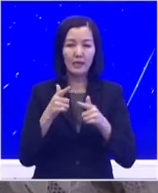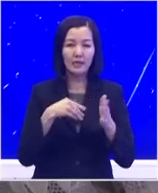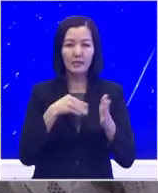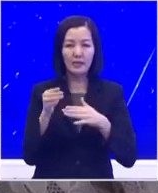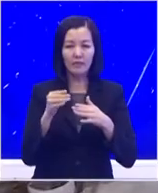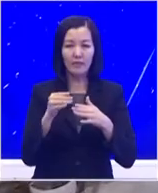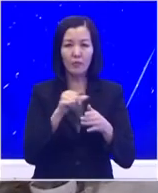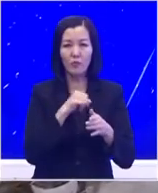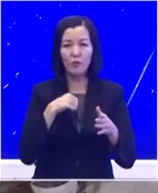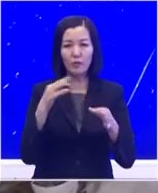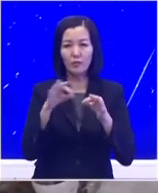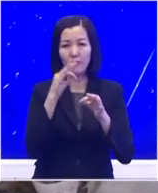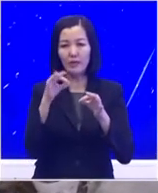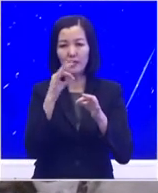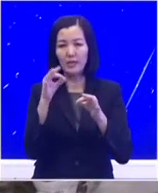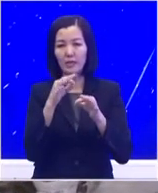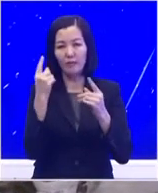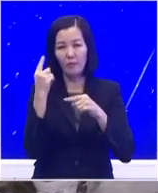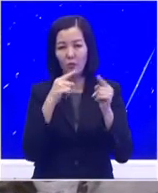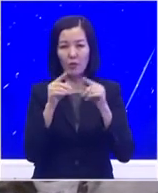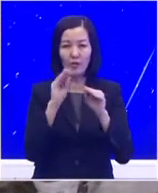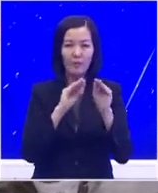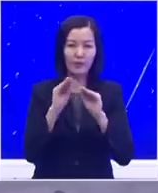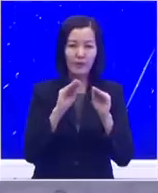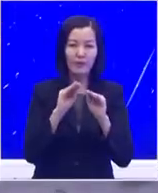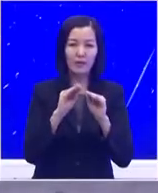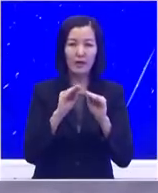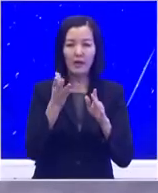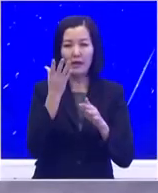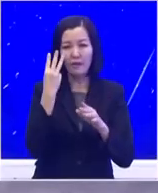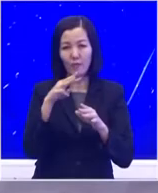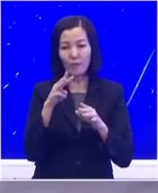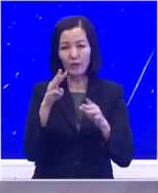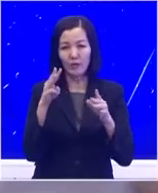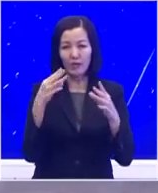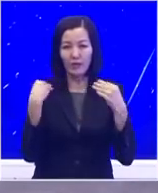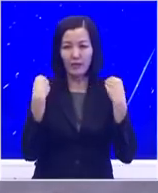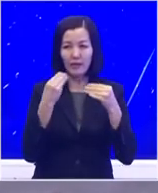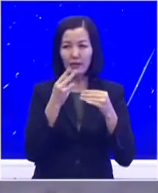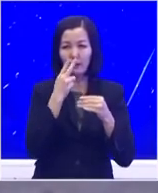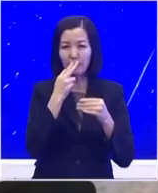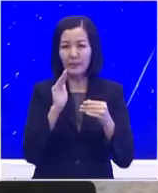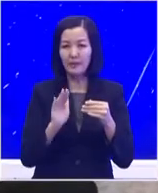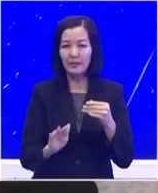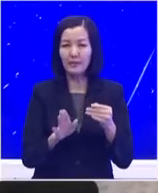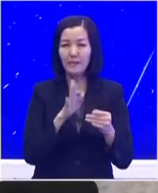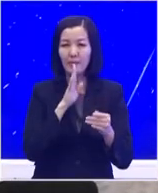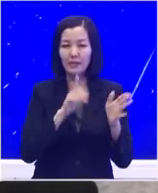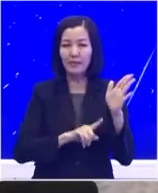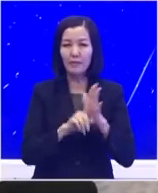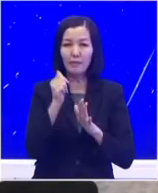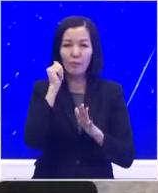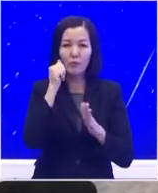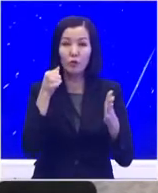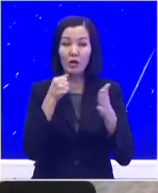өзі әшекейлеп безендіреді. Заманауи үлгідегі сәнді жаулықтарды бүлдіршін қызбаладан бастап, әжелерге дейін